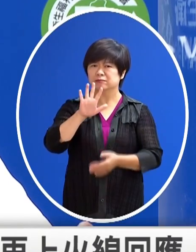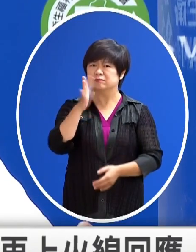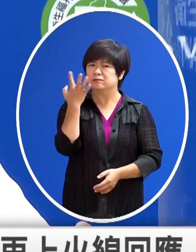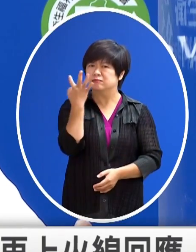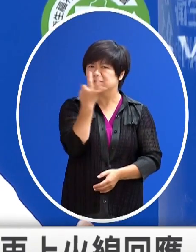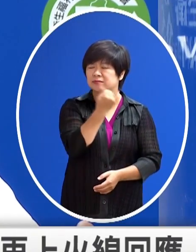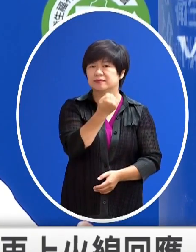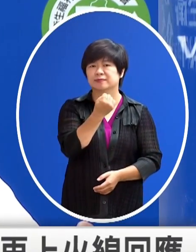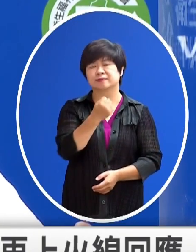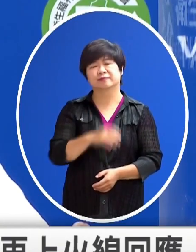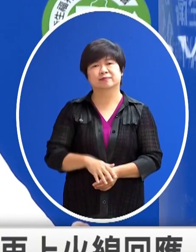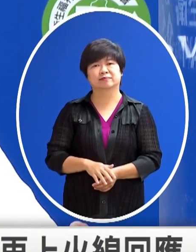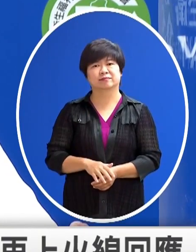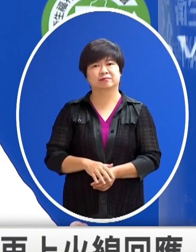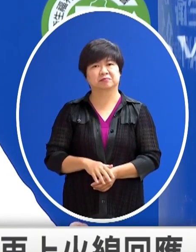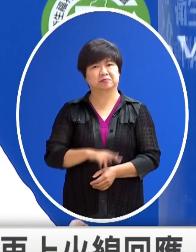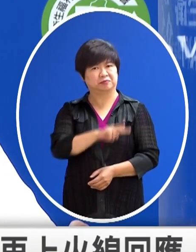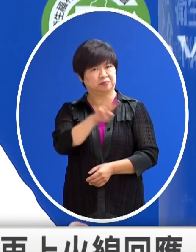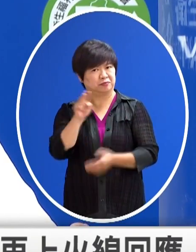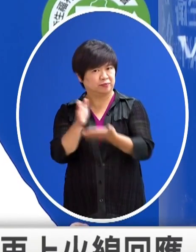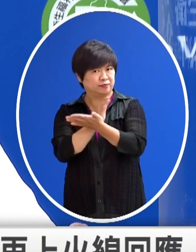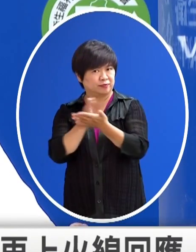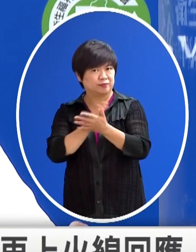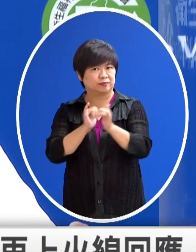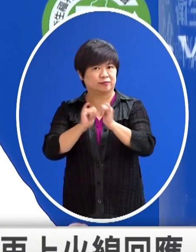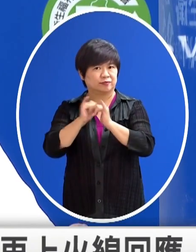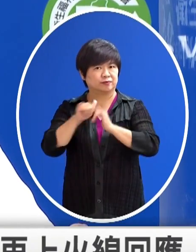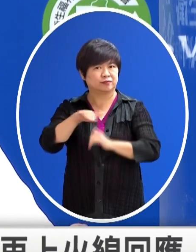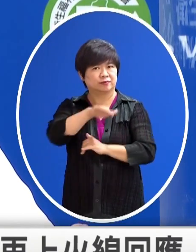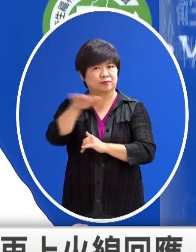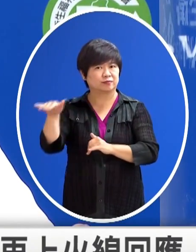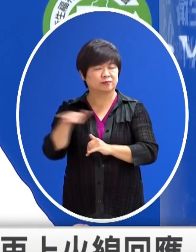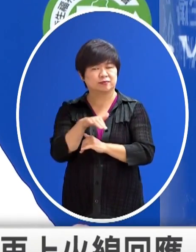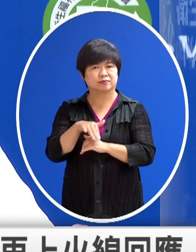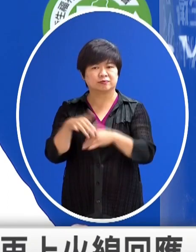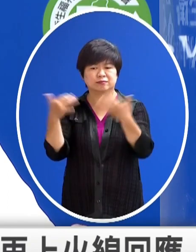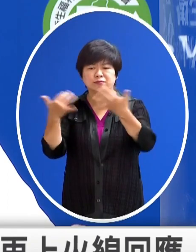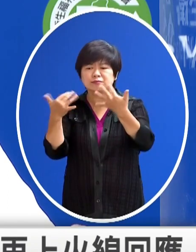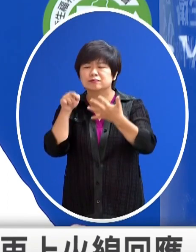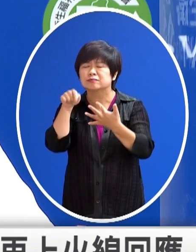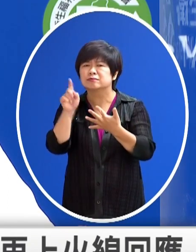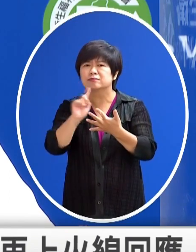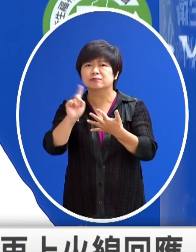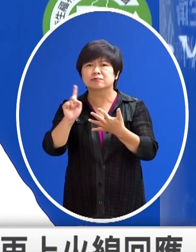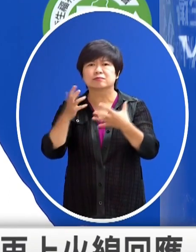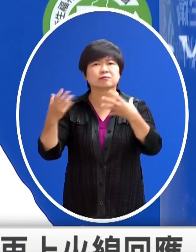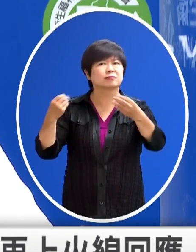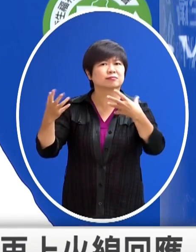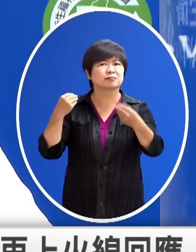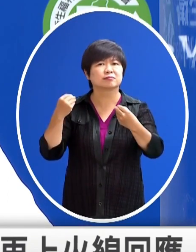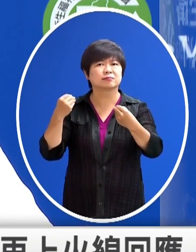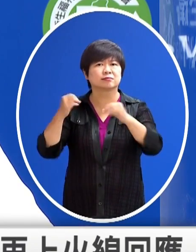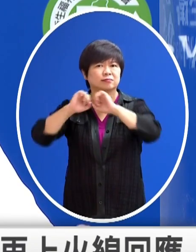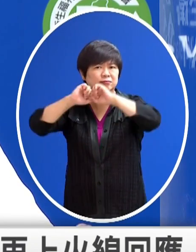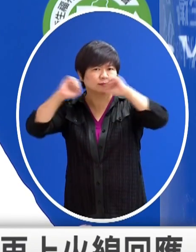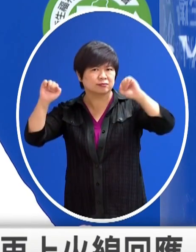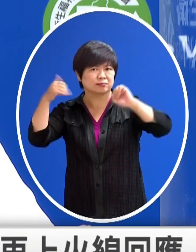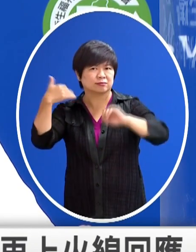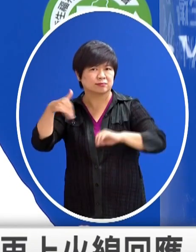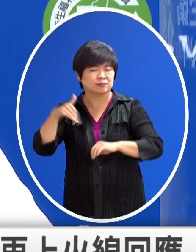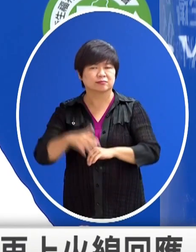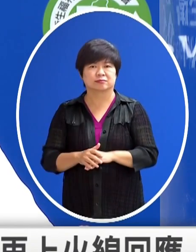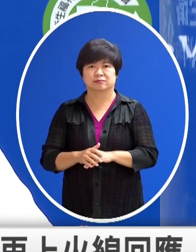次，可看起来有时候整体社会对这是问题的症结不是那么的清楚，所以我们来大